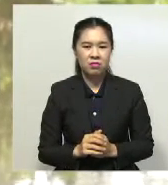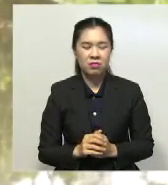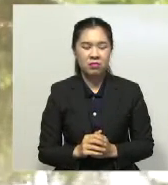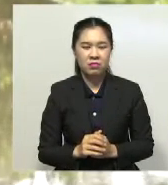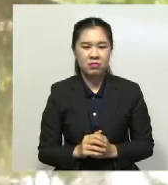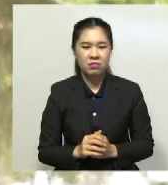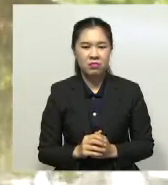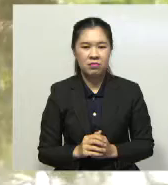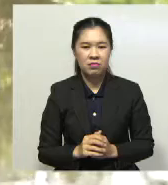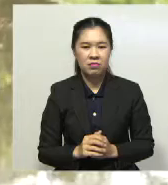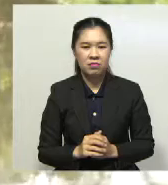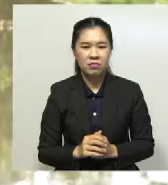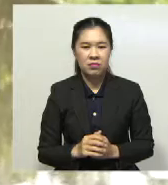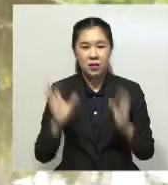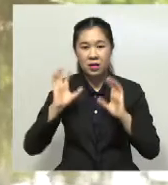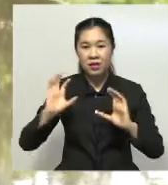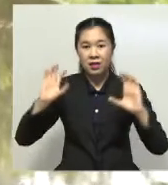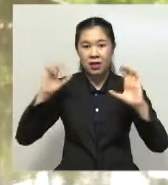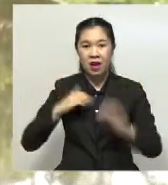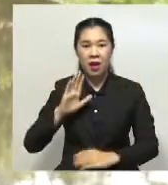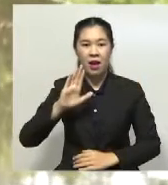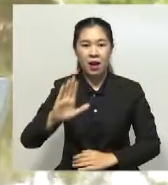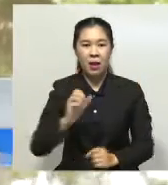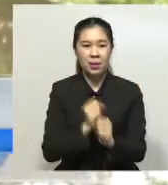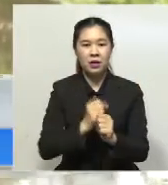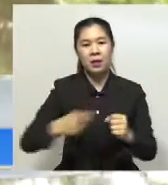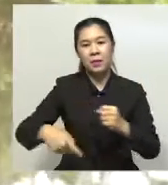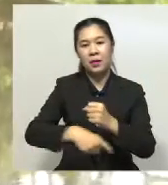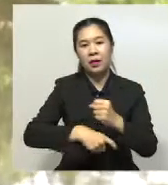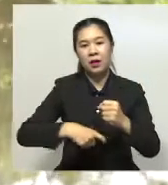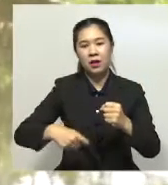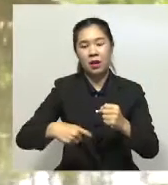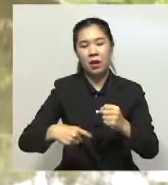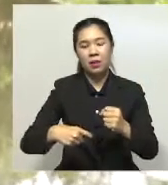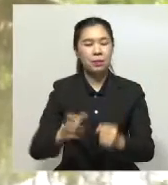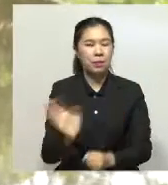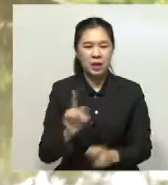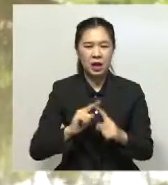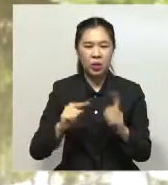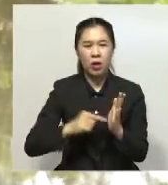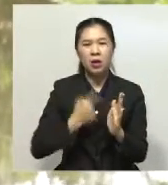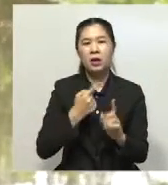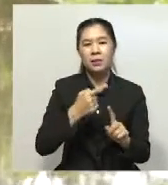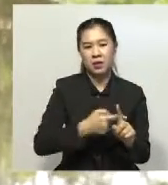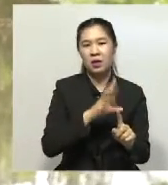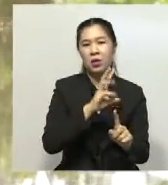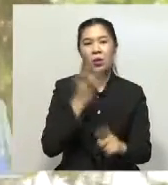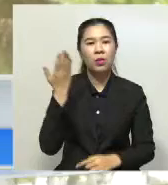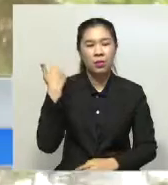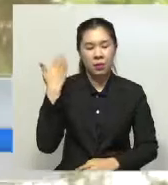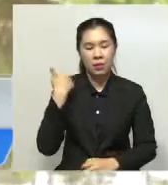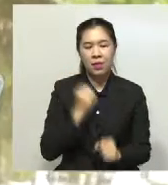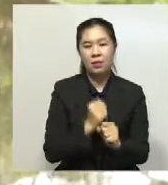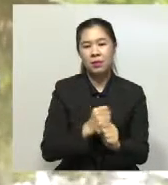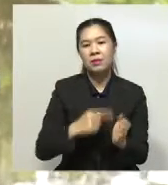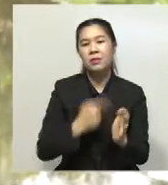ะที่บอกว่ารัฐบาลบอกห้ามไม่ให้ทำนาปีนาปีมันทำกันไปแล้วตั้งแต่เดือน6แต่ว่าทั้ง